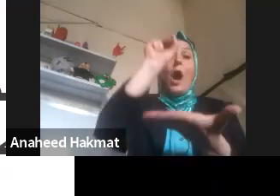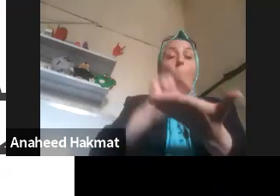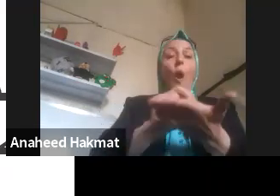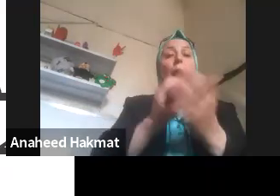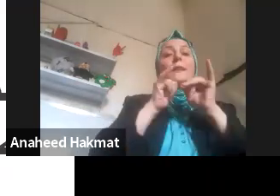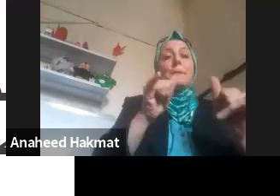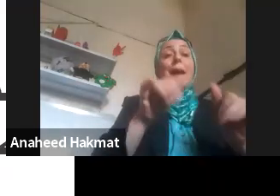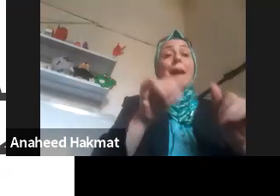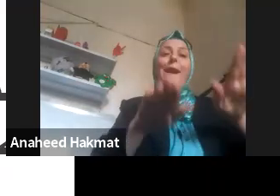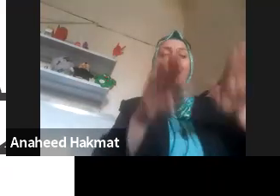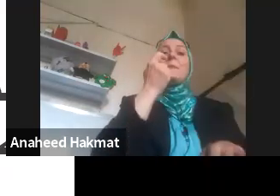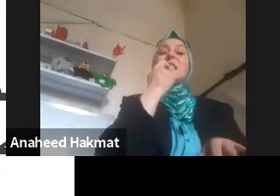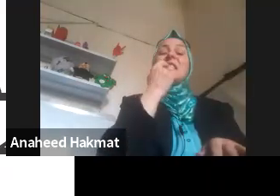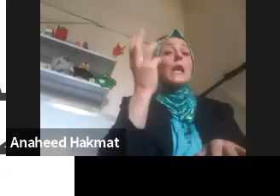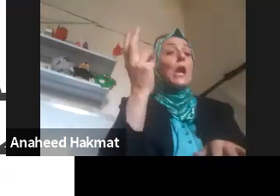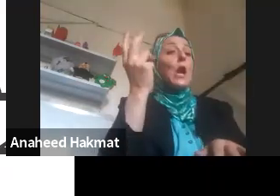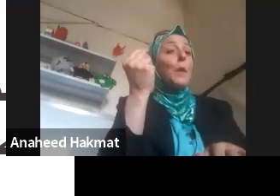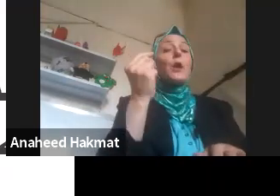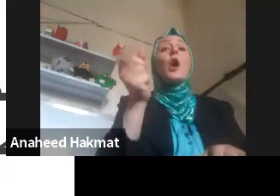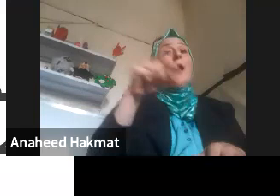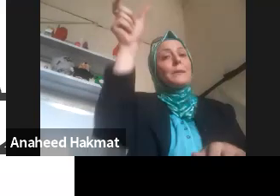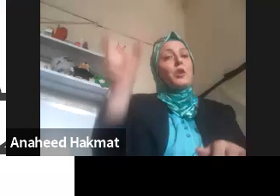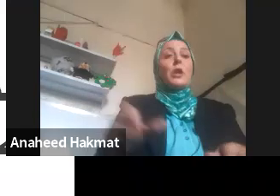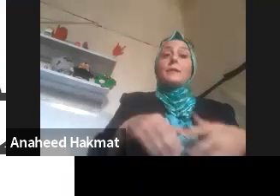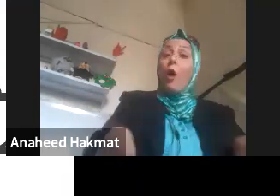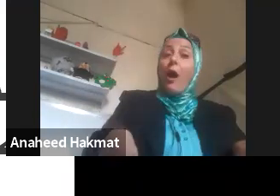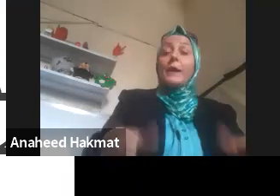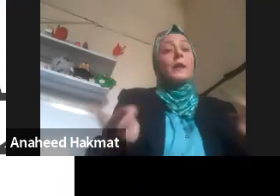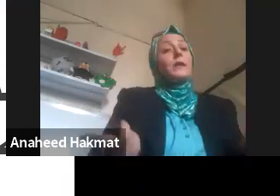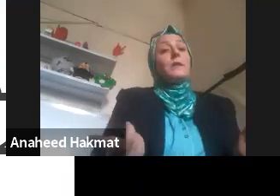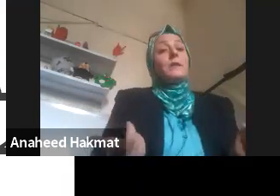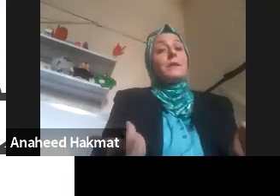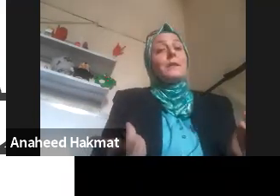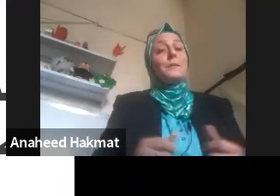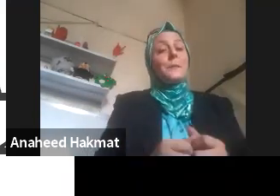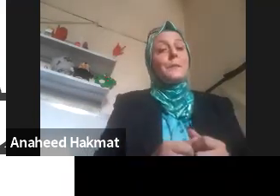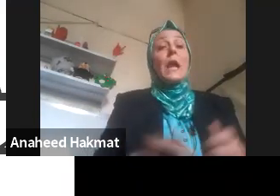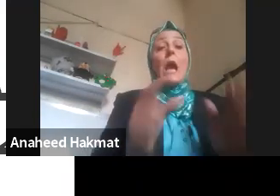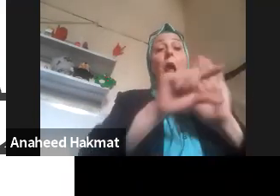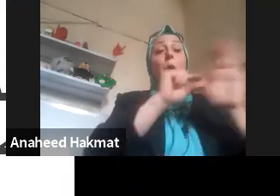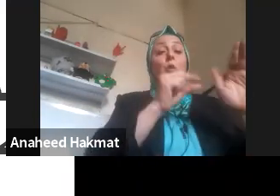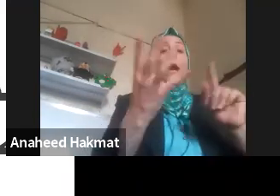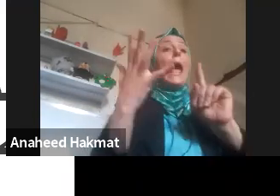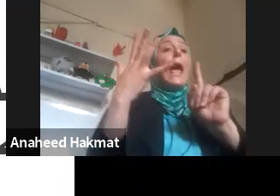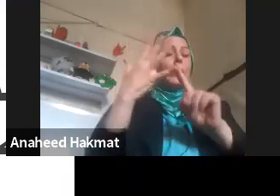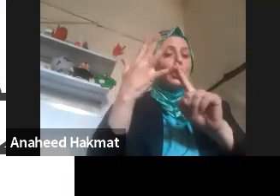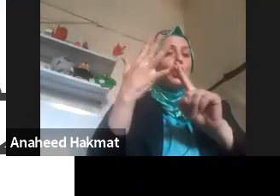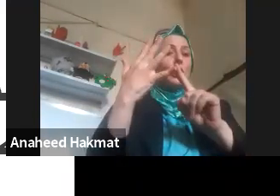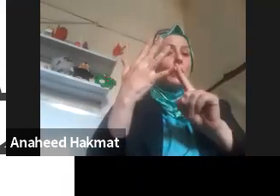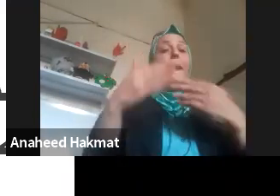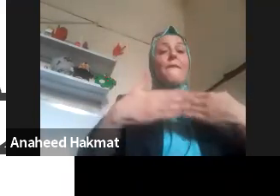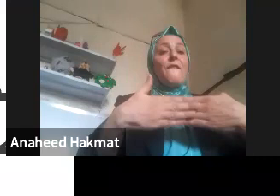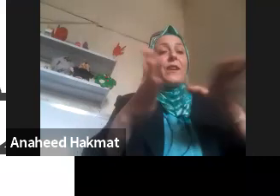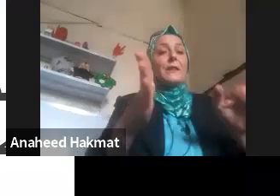لذوي الإعاقة وسهلة الصيانة ما تكون مكلفة. القضية الأخيرة اللي بحب أنوه إلها قبل فتح المدارس، قضية طبعاً